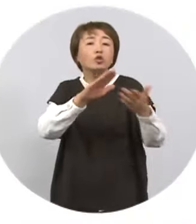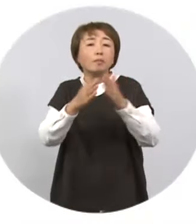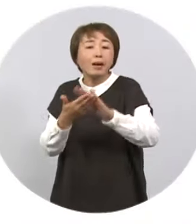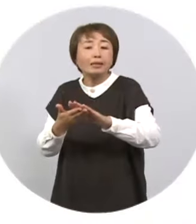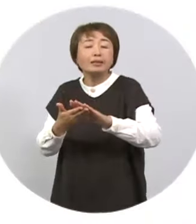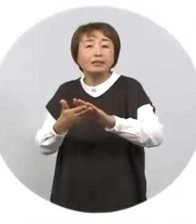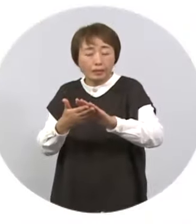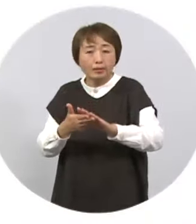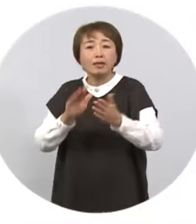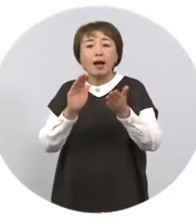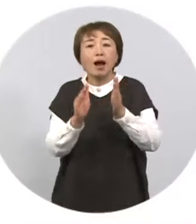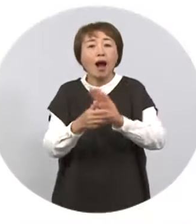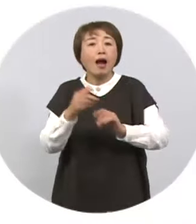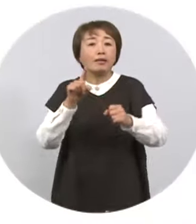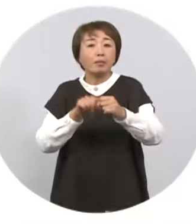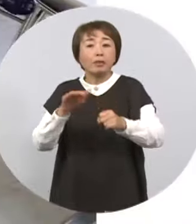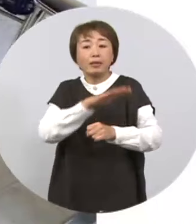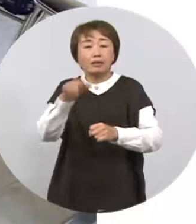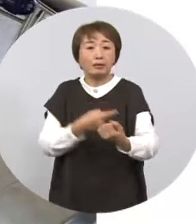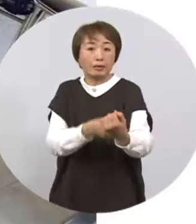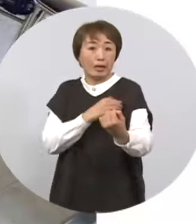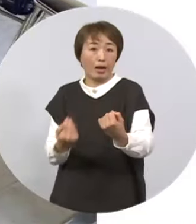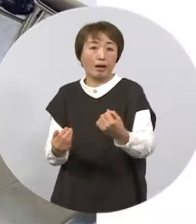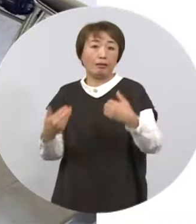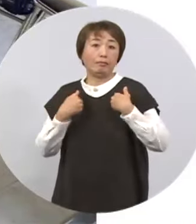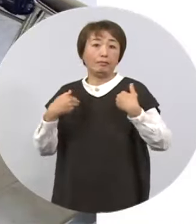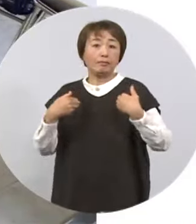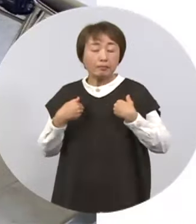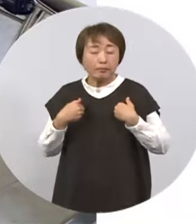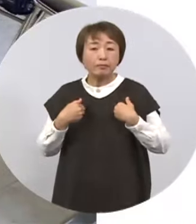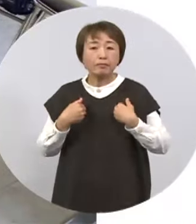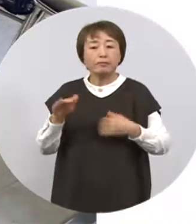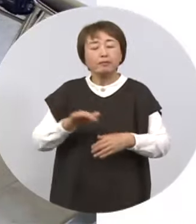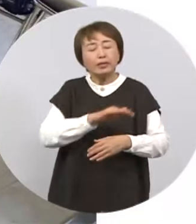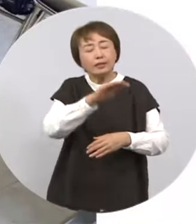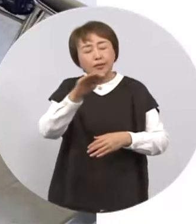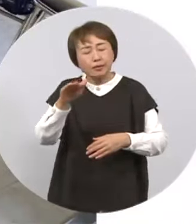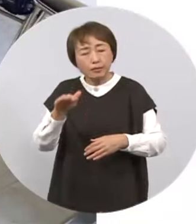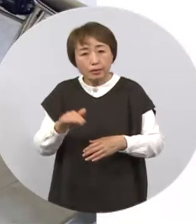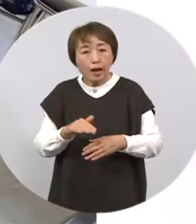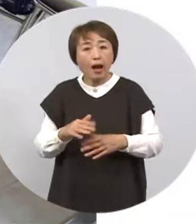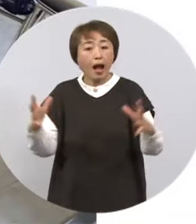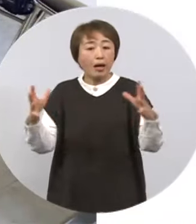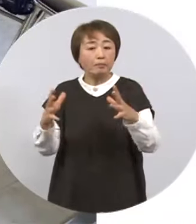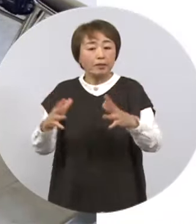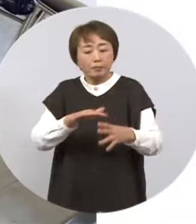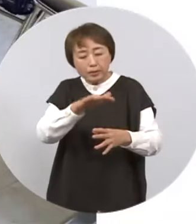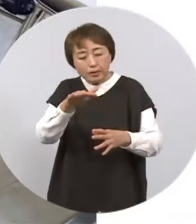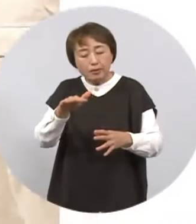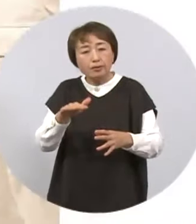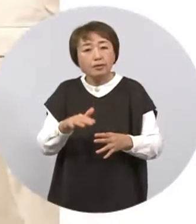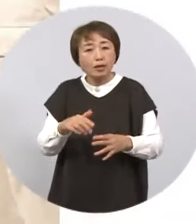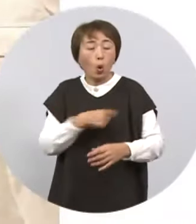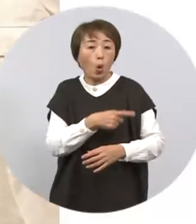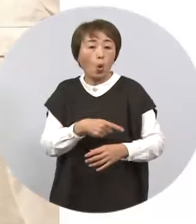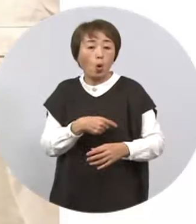です。この藤沢の町に住んでいる人、働きに来ている人、集まっている人、皆さんの思いで、